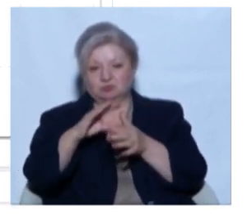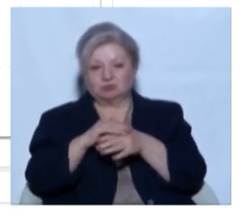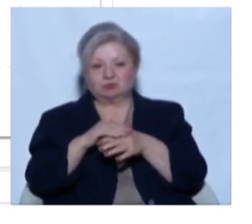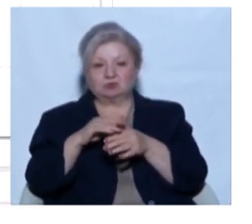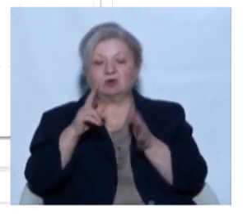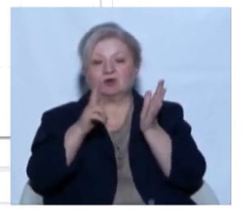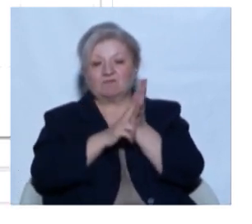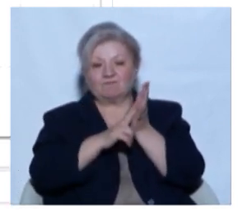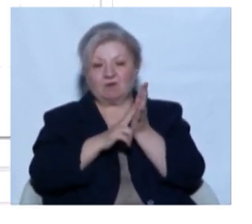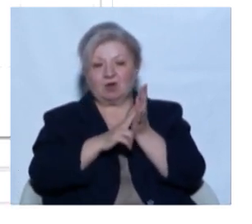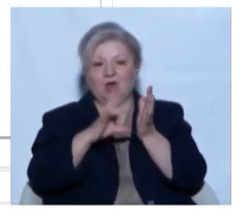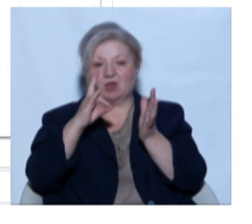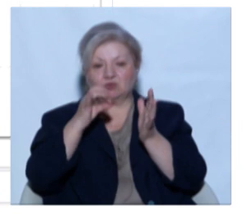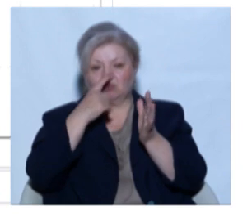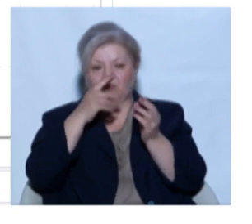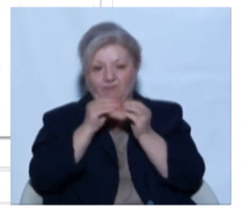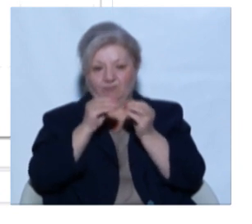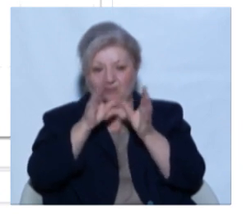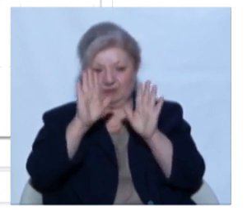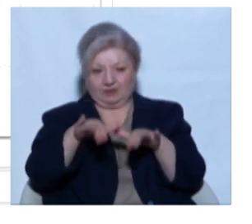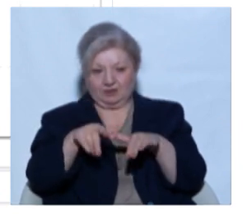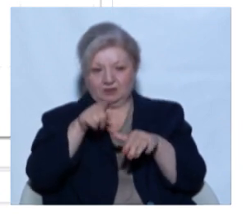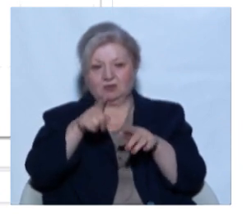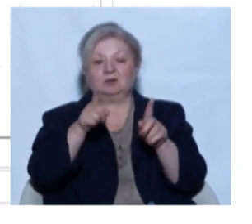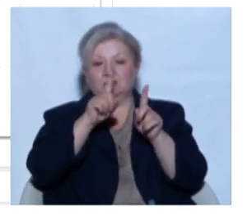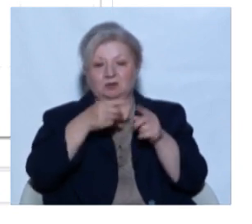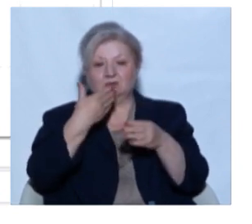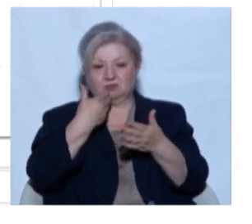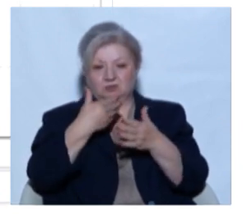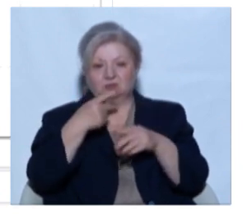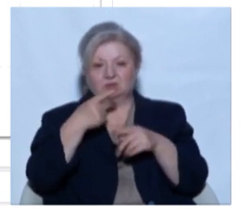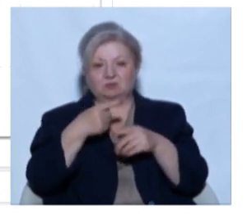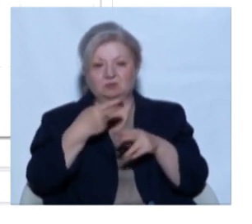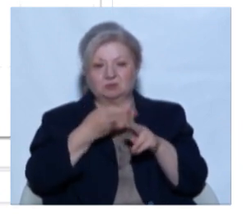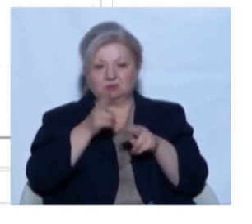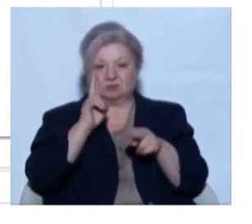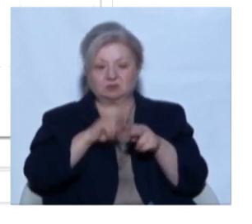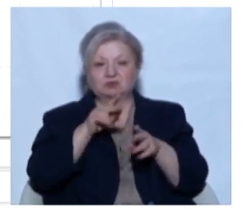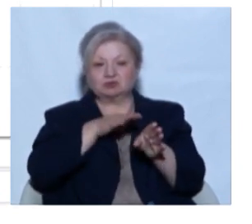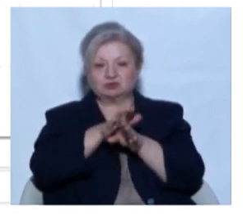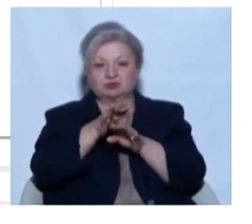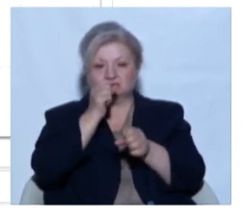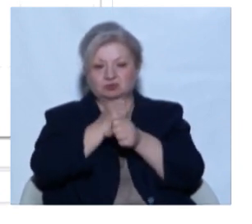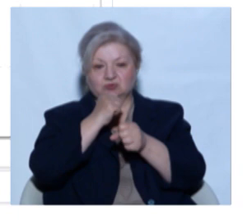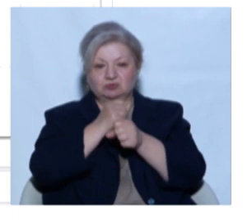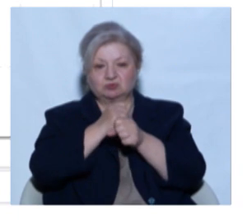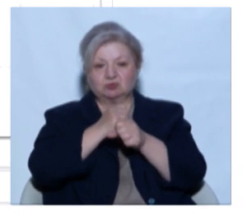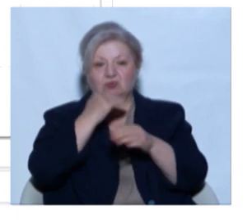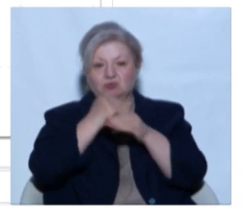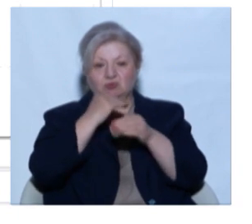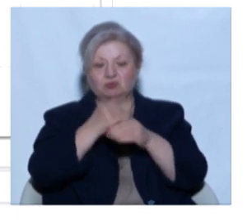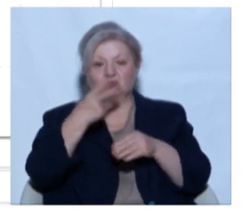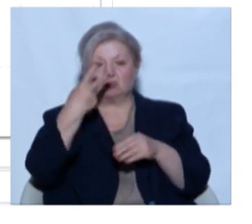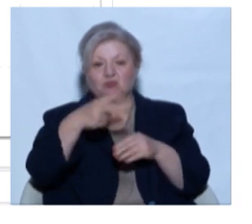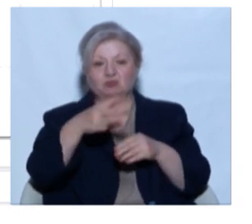ხო? ეს ისევ 8 ნიუტონი იყოს, ხო? შესაბამისად შესრულდა მუშაობა, რომელიც